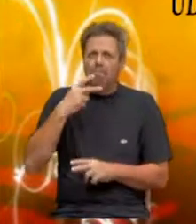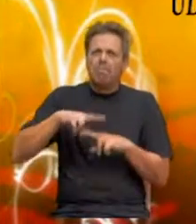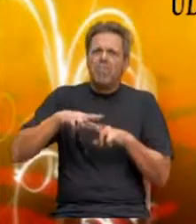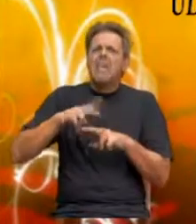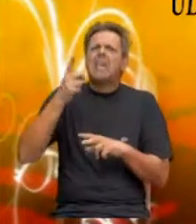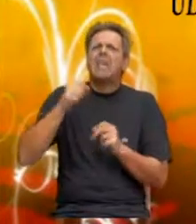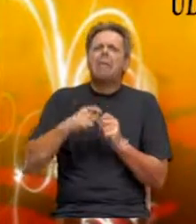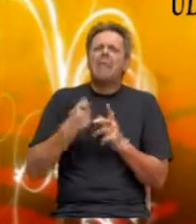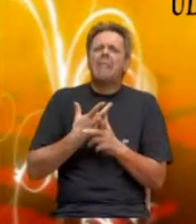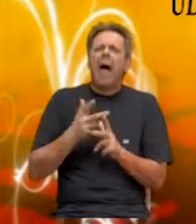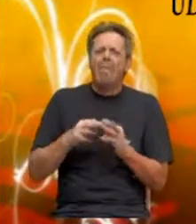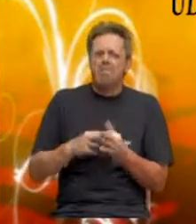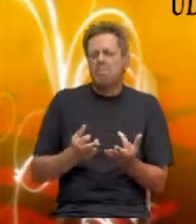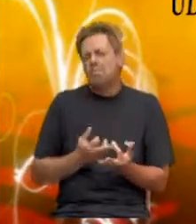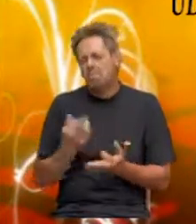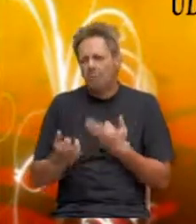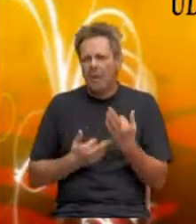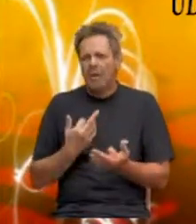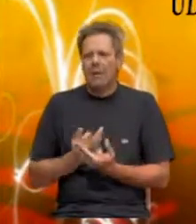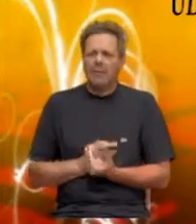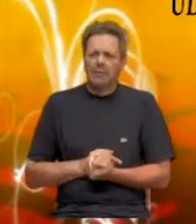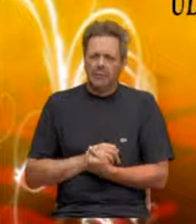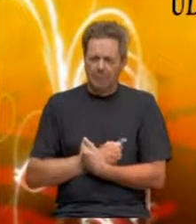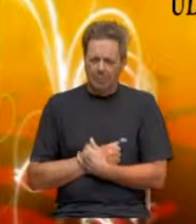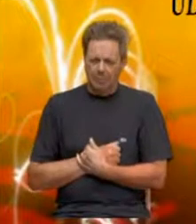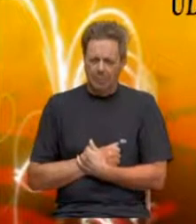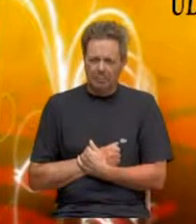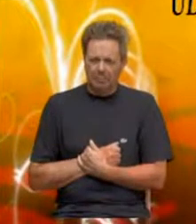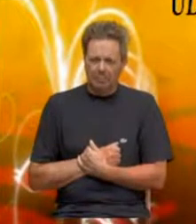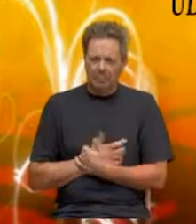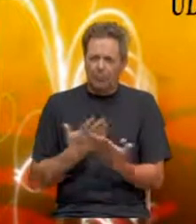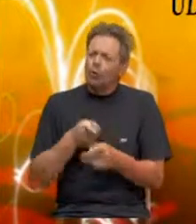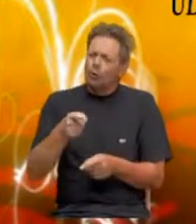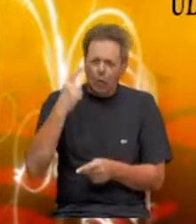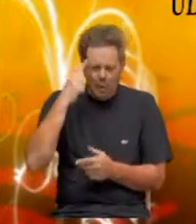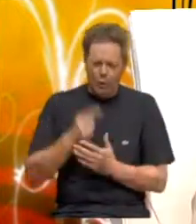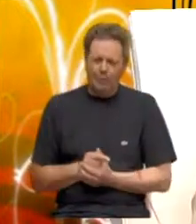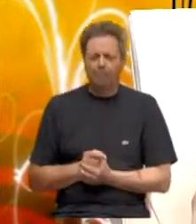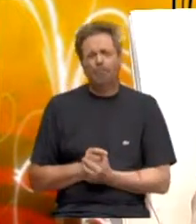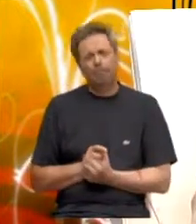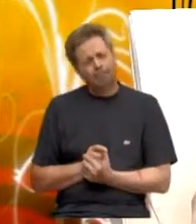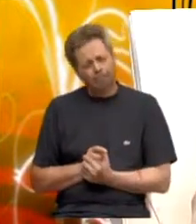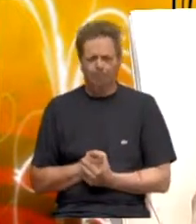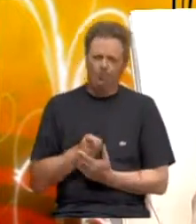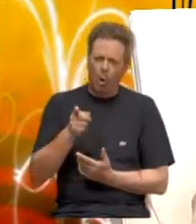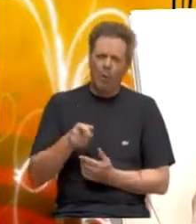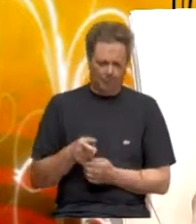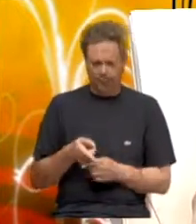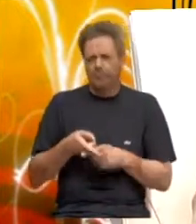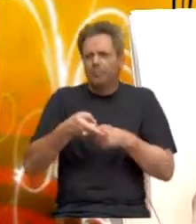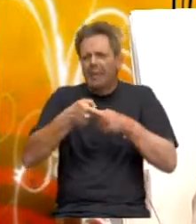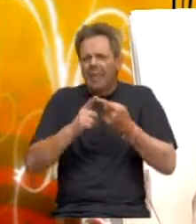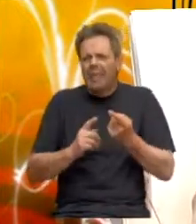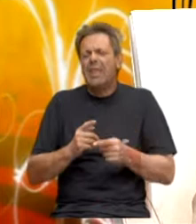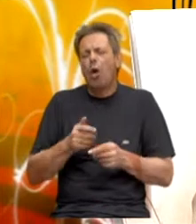operacija, normalno po toj riječi. Znam što je, ali objasnite vi gledateljima. Što to hoće reći? Hibridna operacija je kada dio operacije na